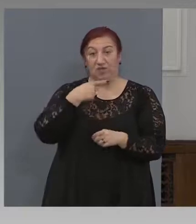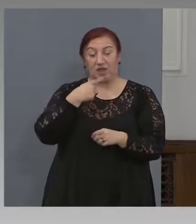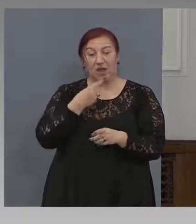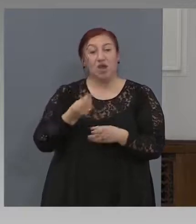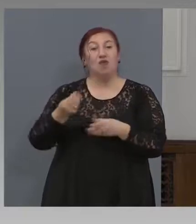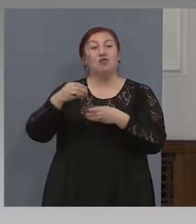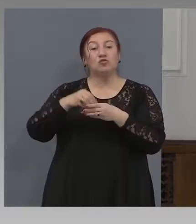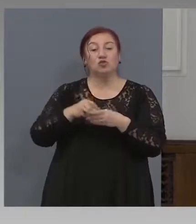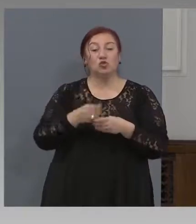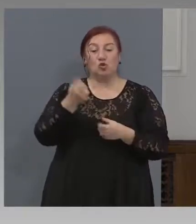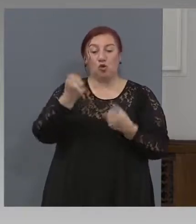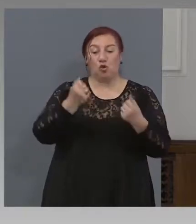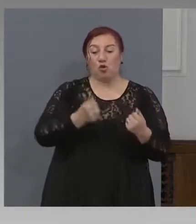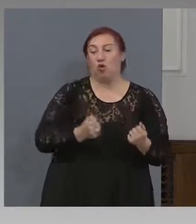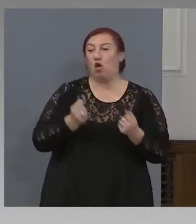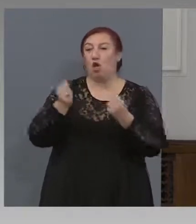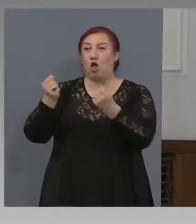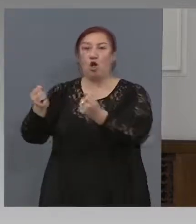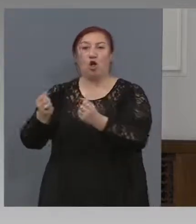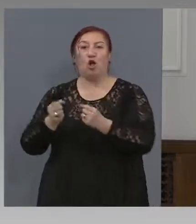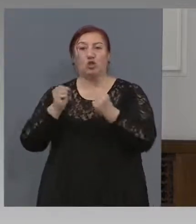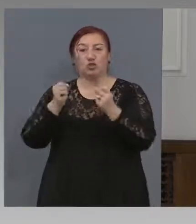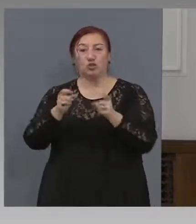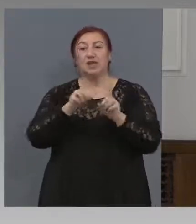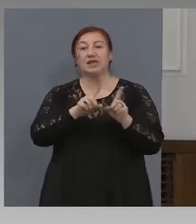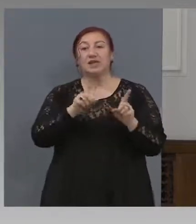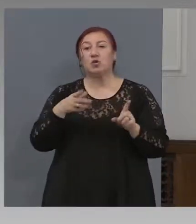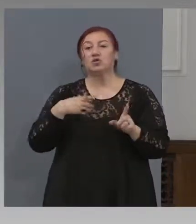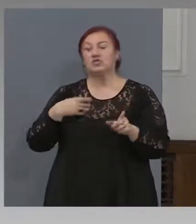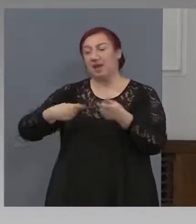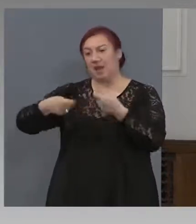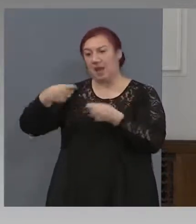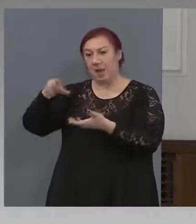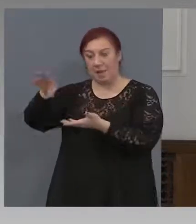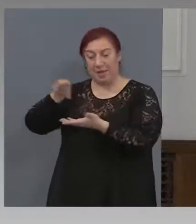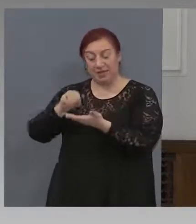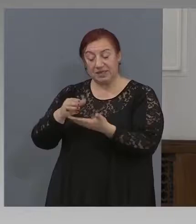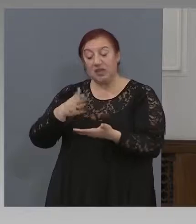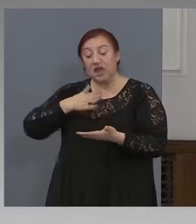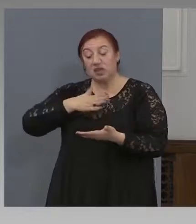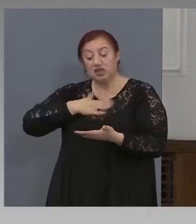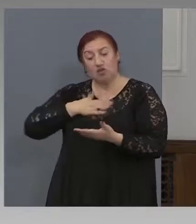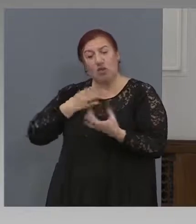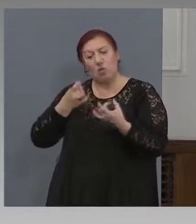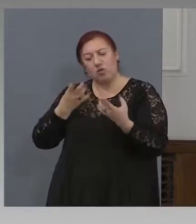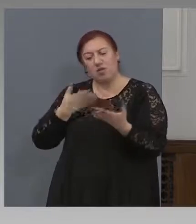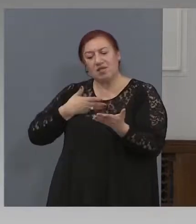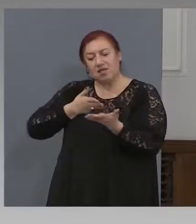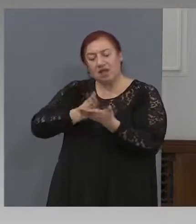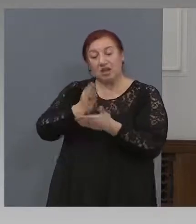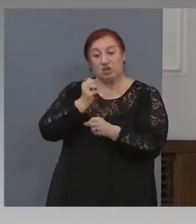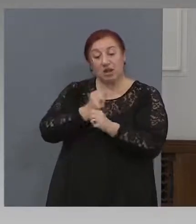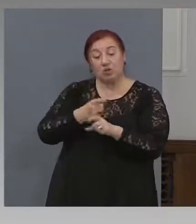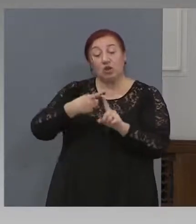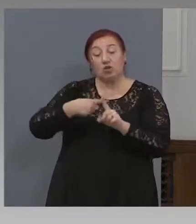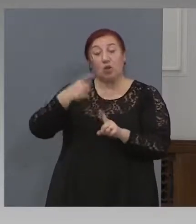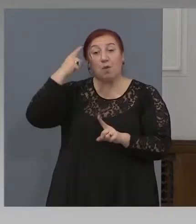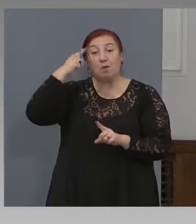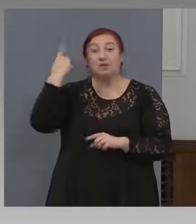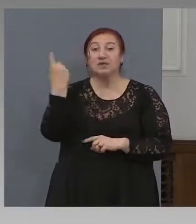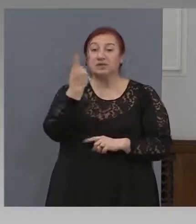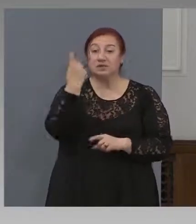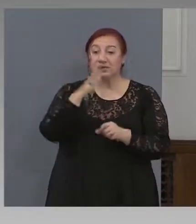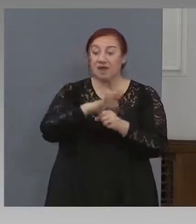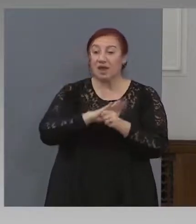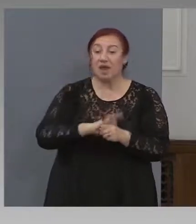логистично, за да може всяка верига според своя бизнес модел, но с Мисълта за помощ на малкия производител